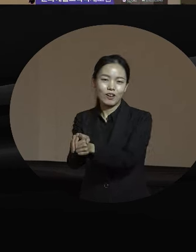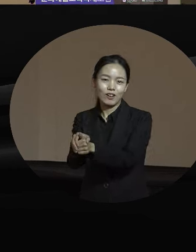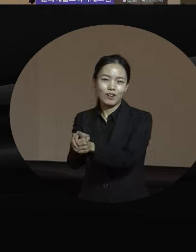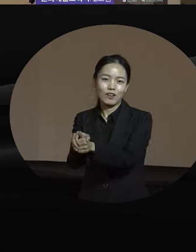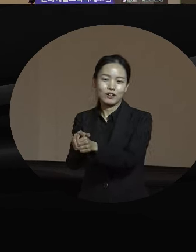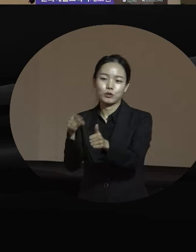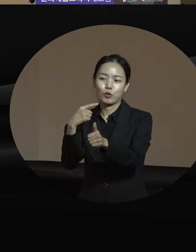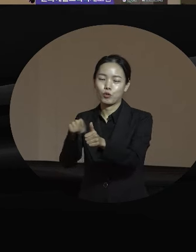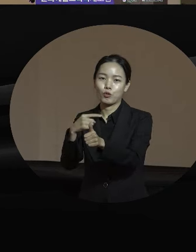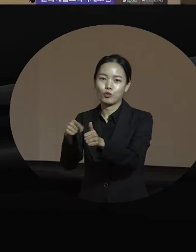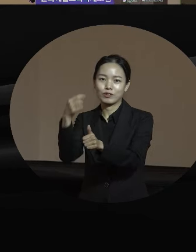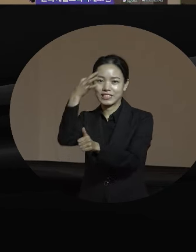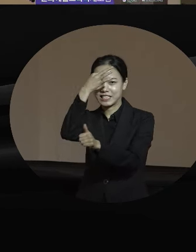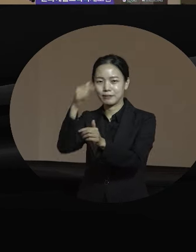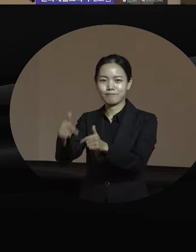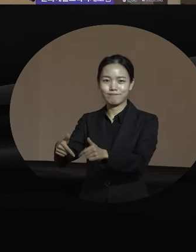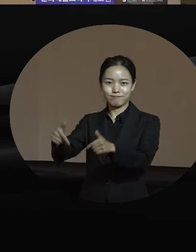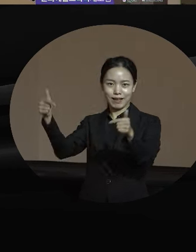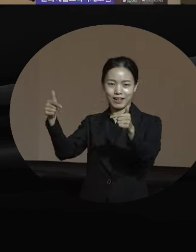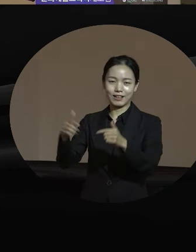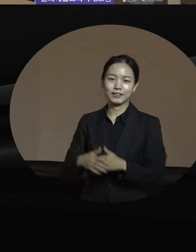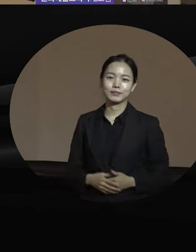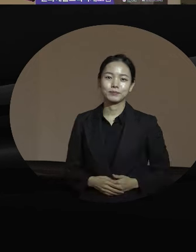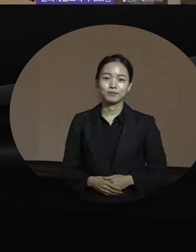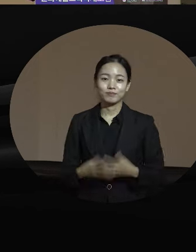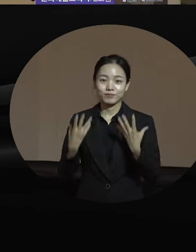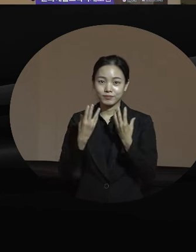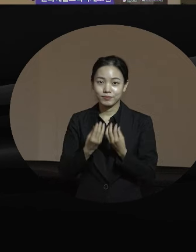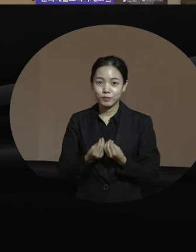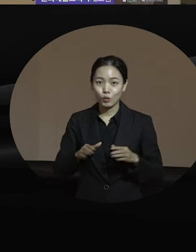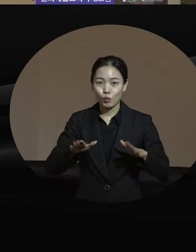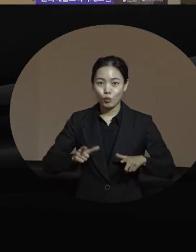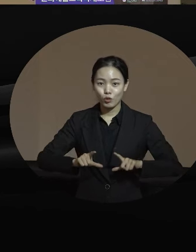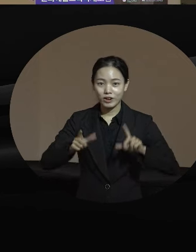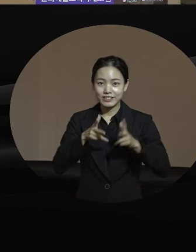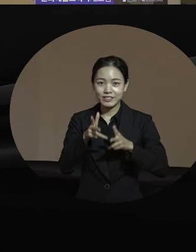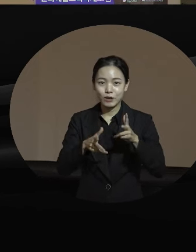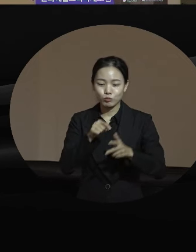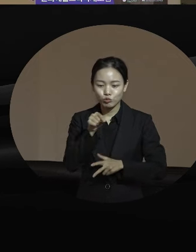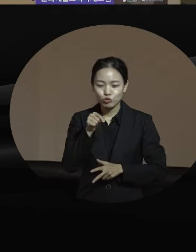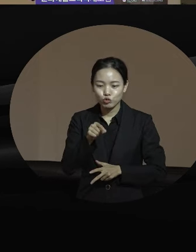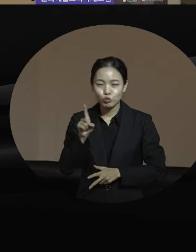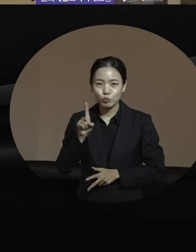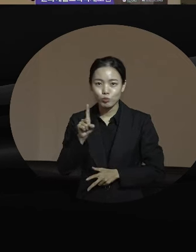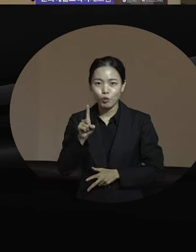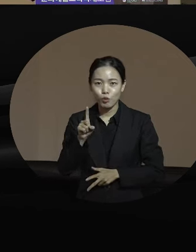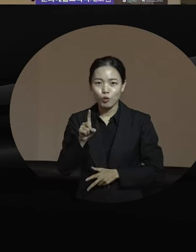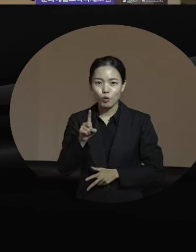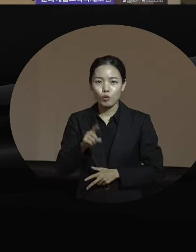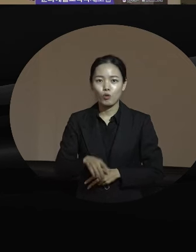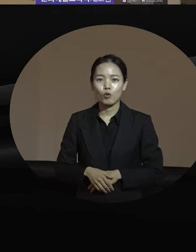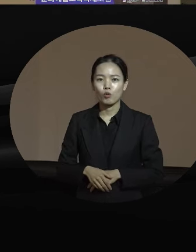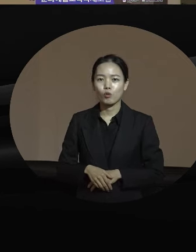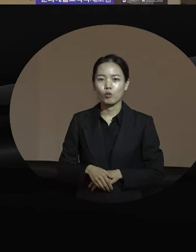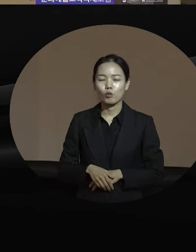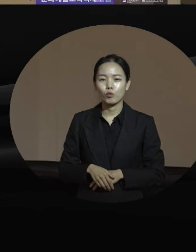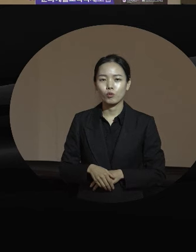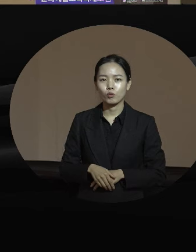교육기능을 확대하고 있습니다. 예컨대 올해 예술누림 사업에서 500개의 취약계층